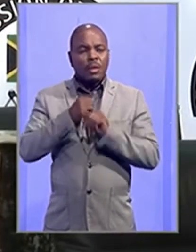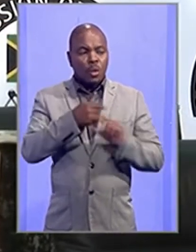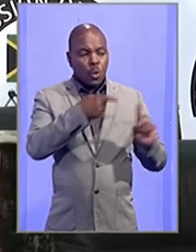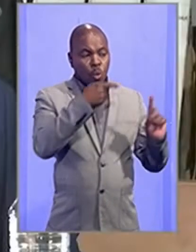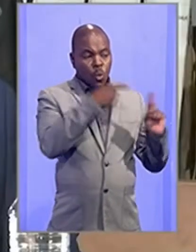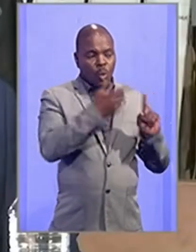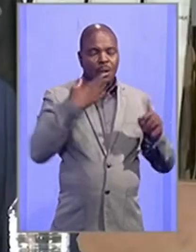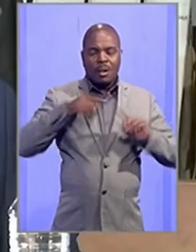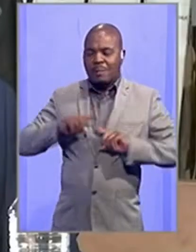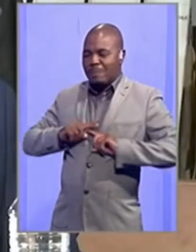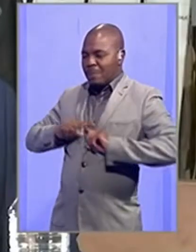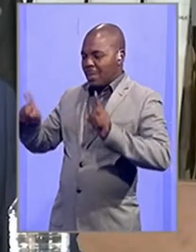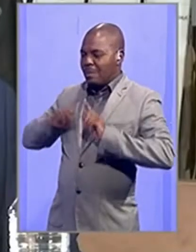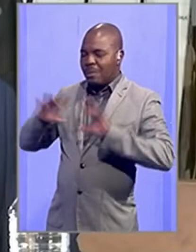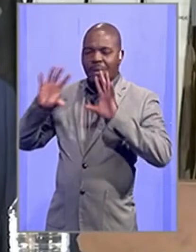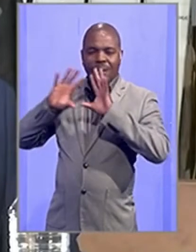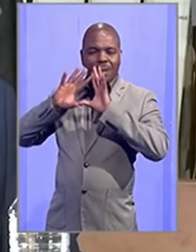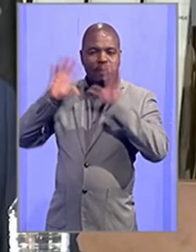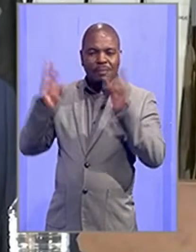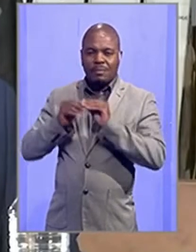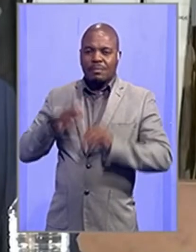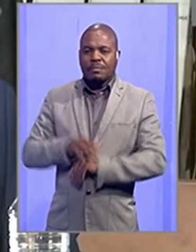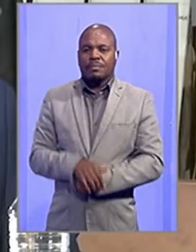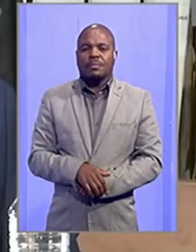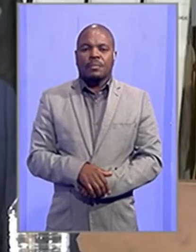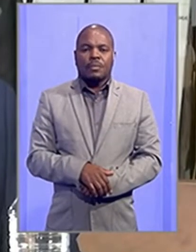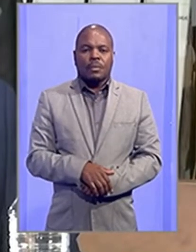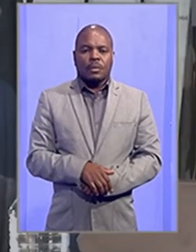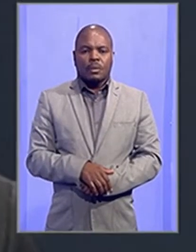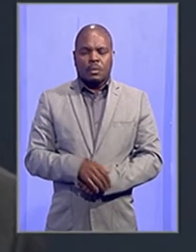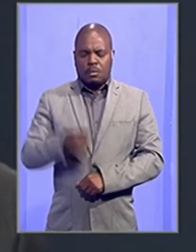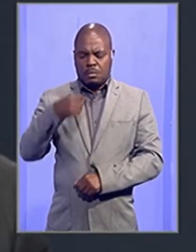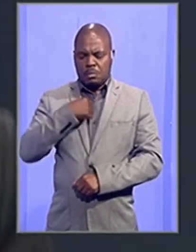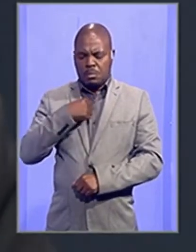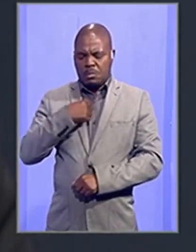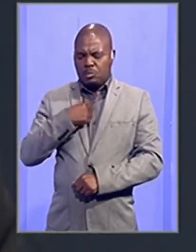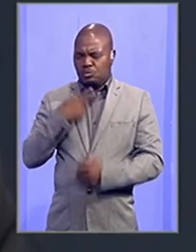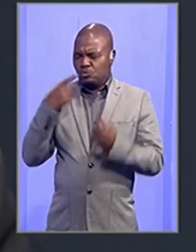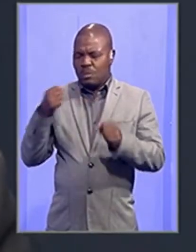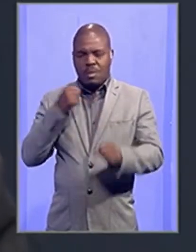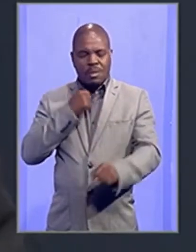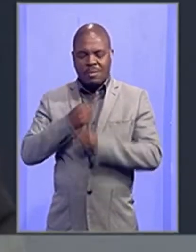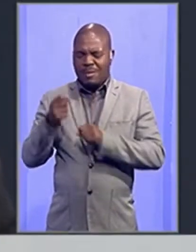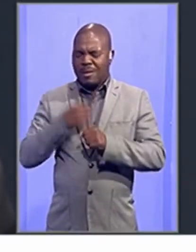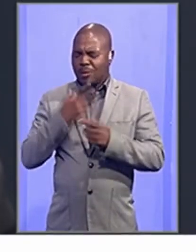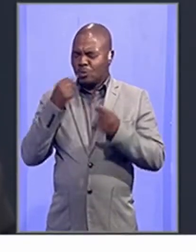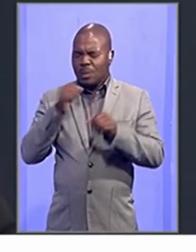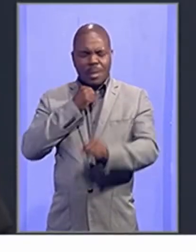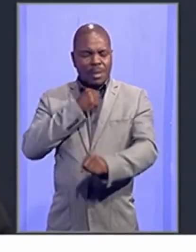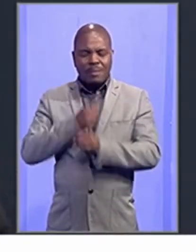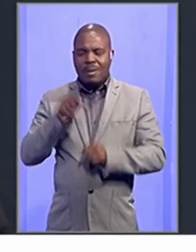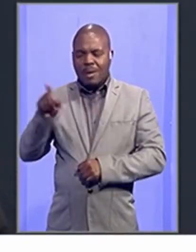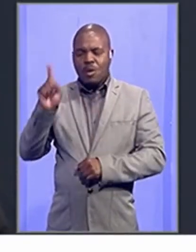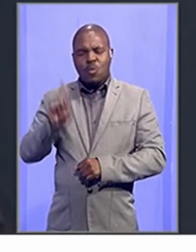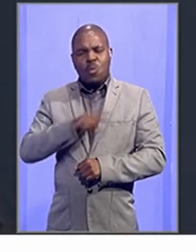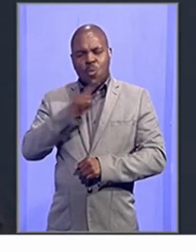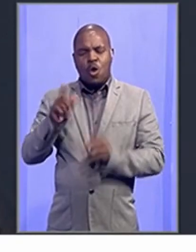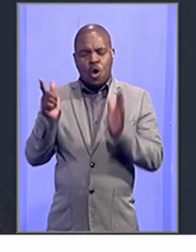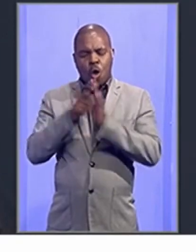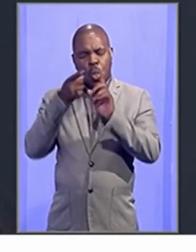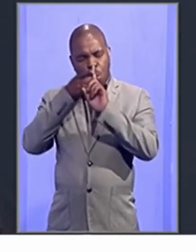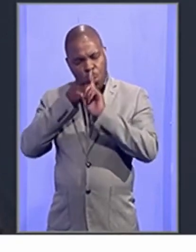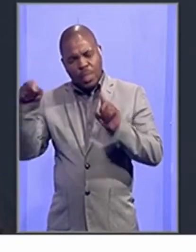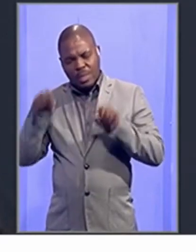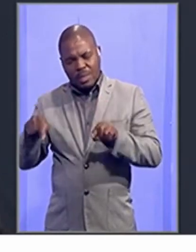a latola ditatofatšo tšeo ka moka. I have never done that at all. I would never do that. It's wrong, it's illegal, it's